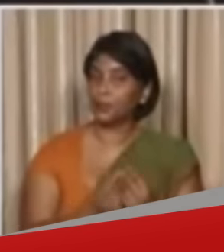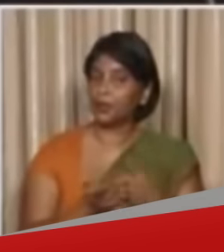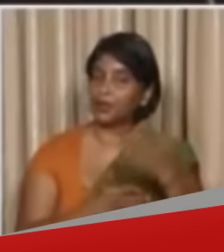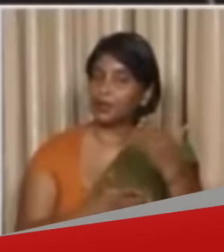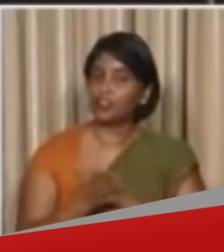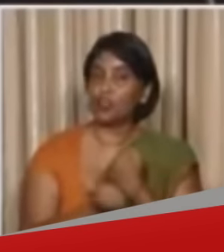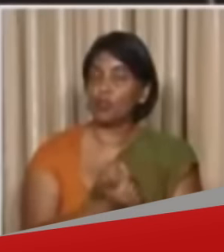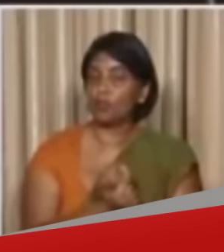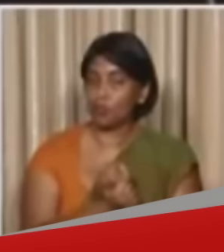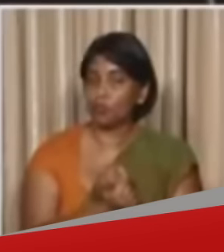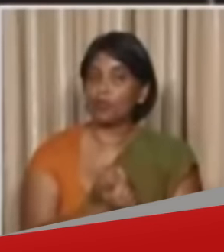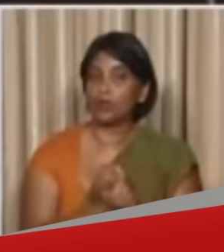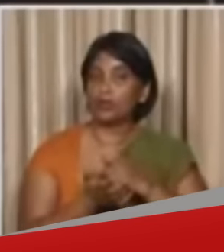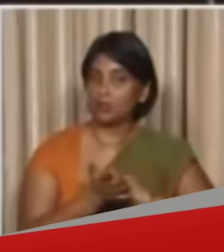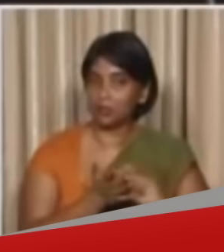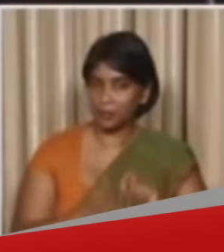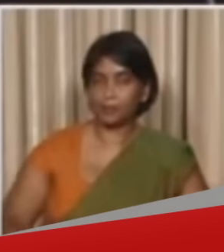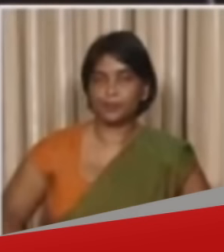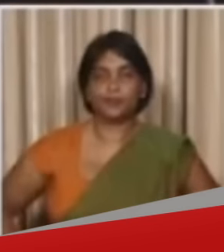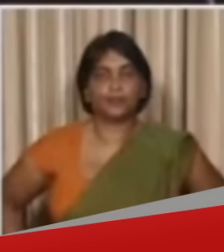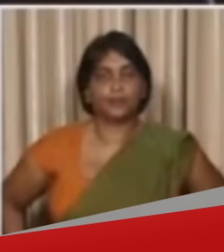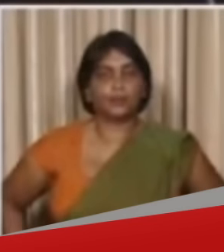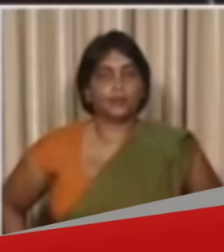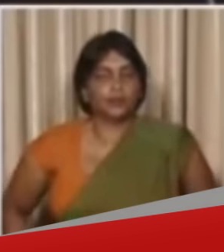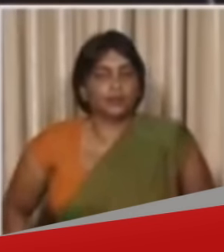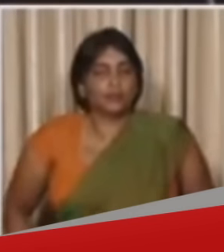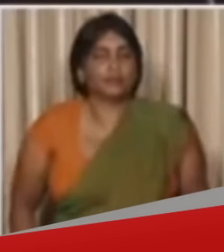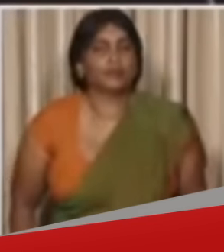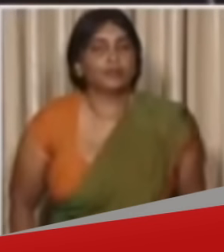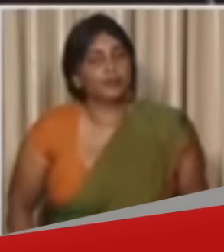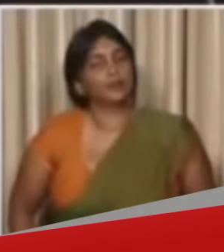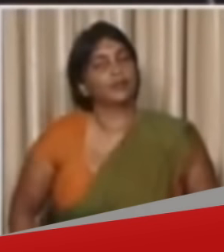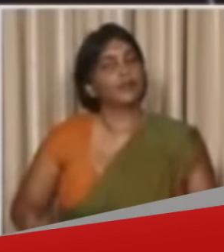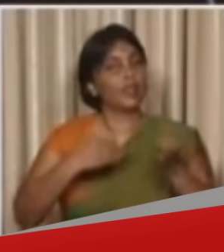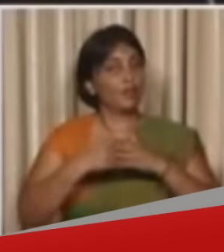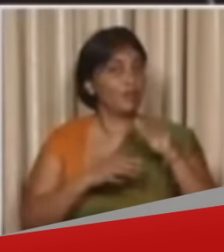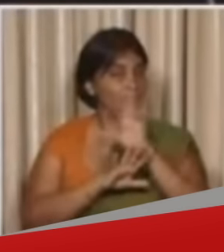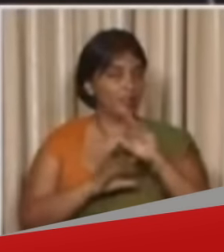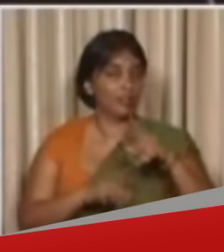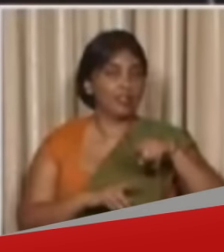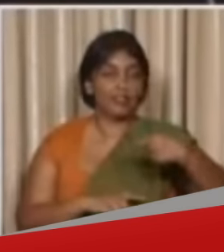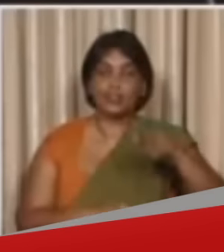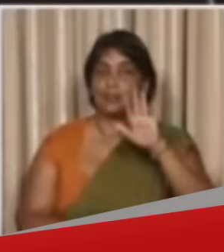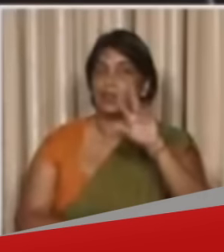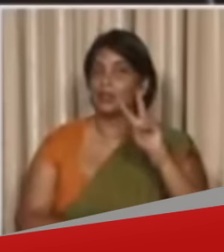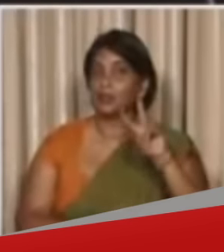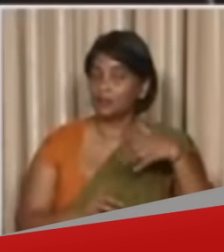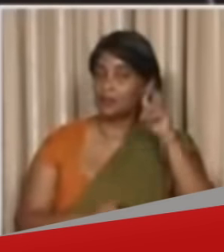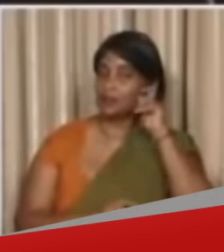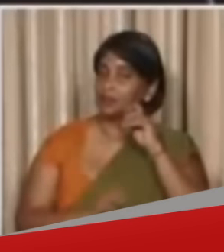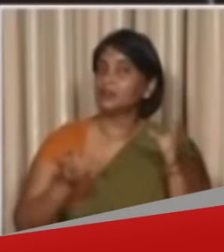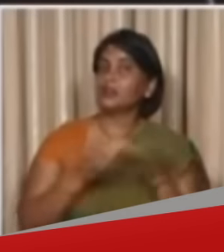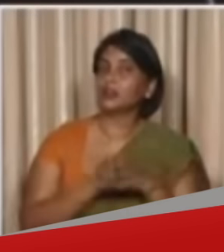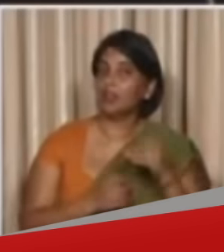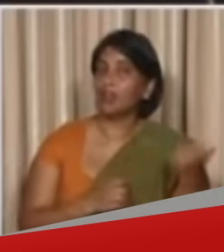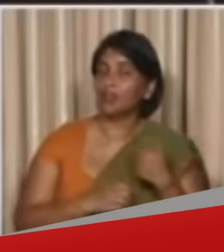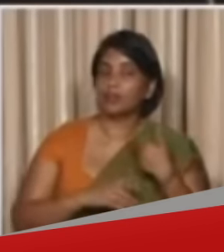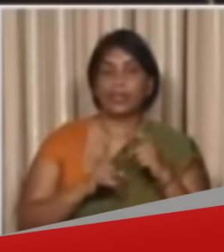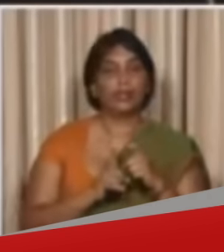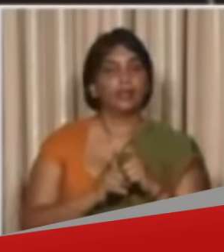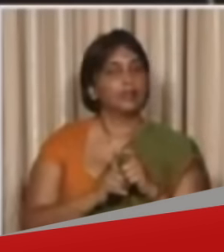පොලිස් ප්‍රතිනිධි හේතු සටහන ඇමනුම් 19 දින 52 කාලයෙන් පසු ත්‍රස්ත විමර්ශන කොට්ටාසයේ අලුත්